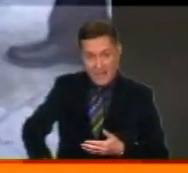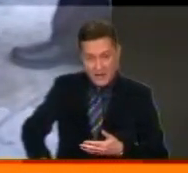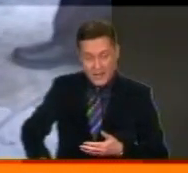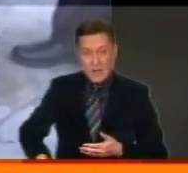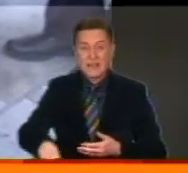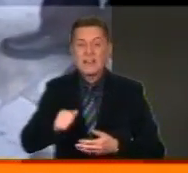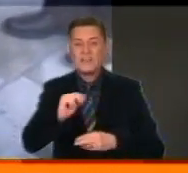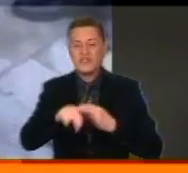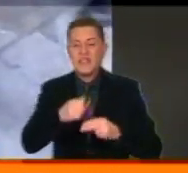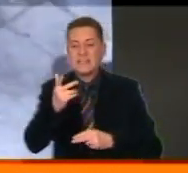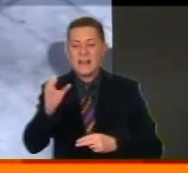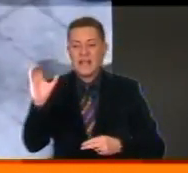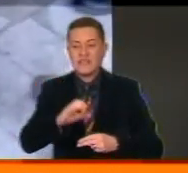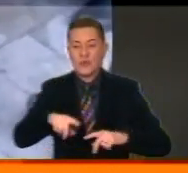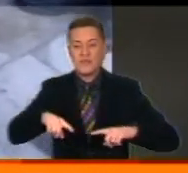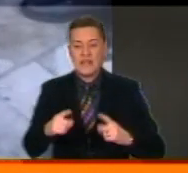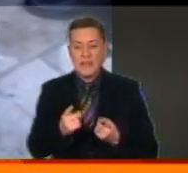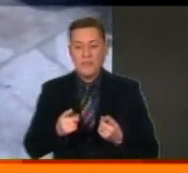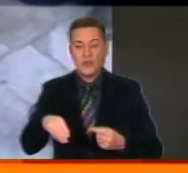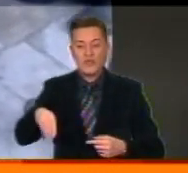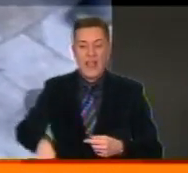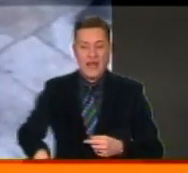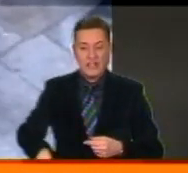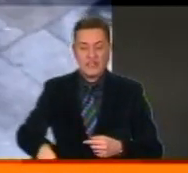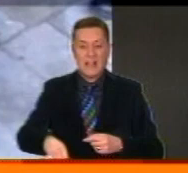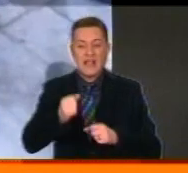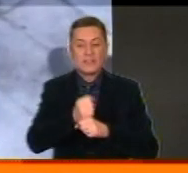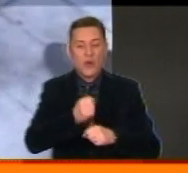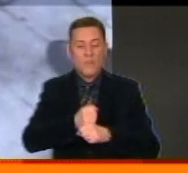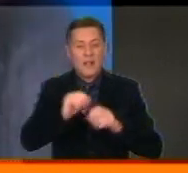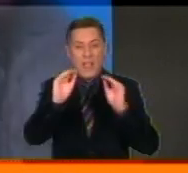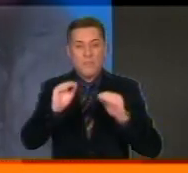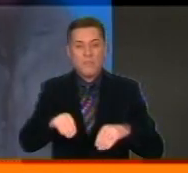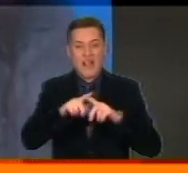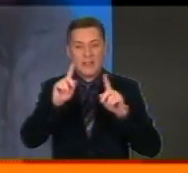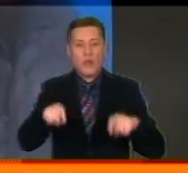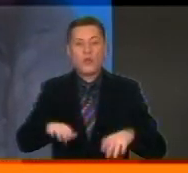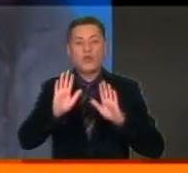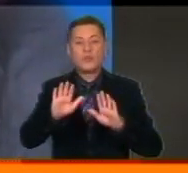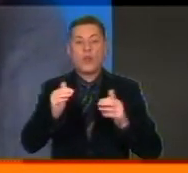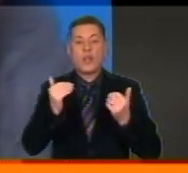уже за килька секунд ликаря затримали из Гриш в кишени та склали протокола